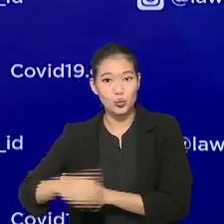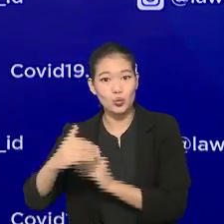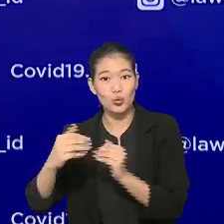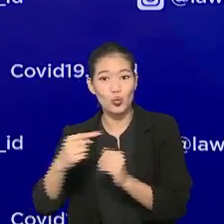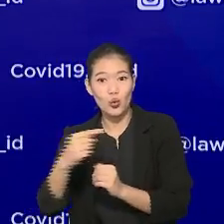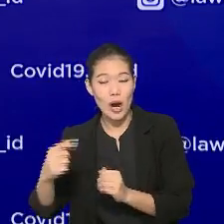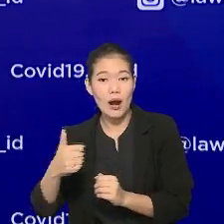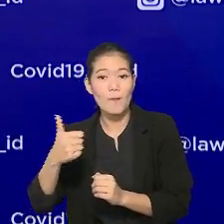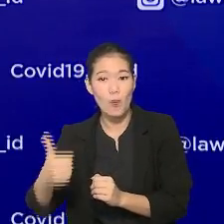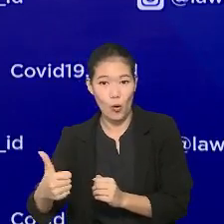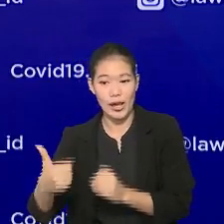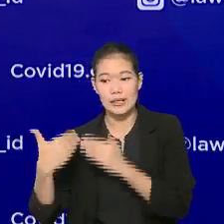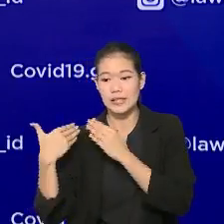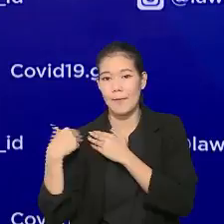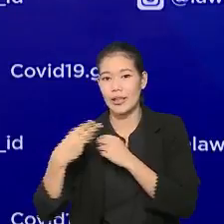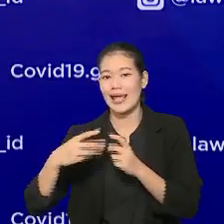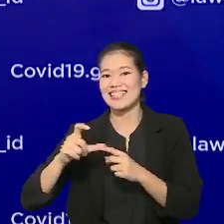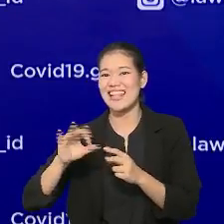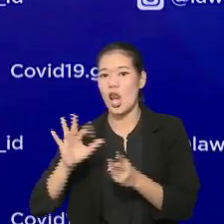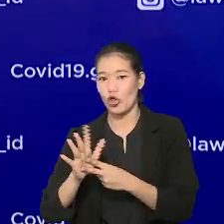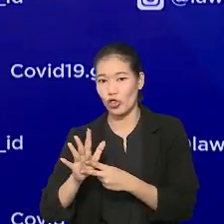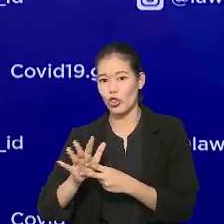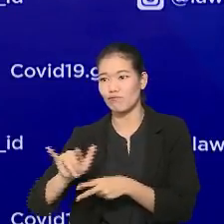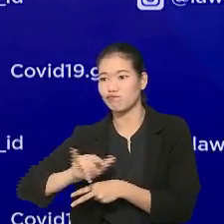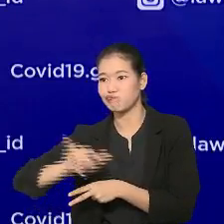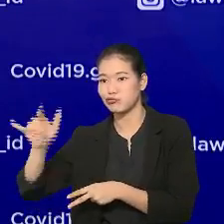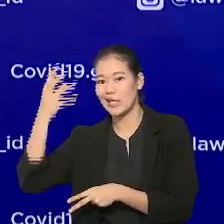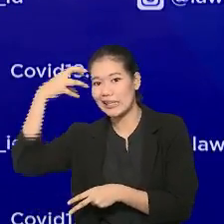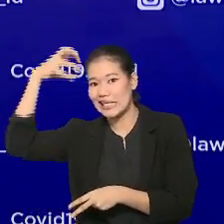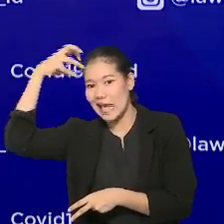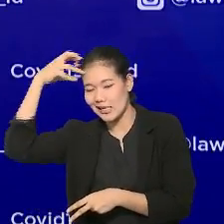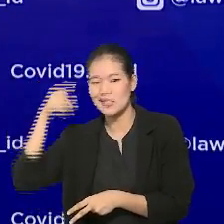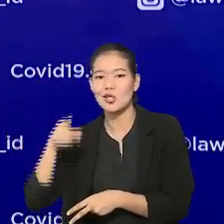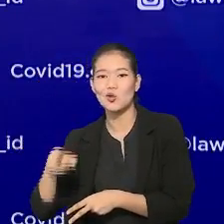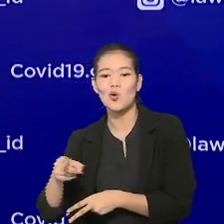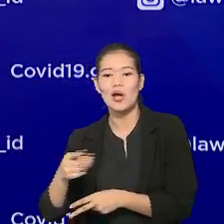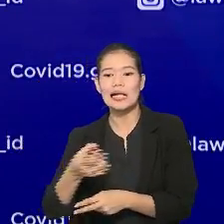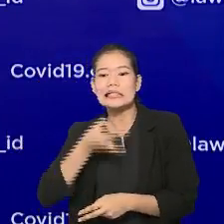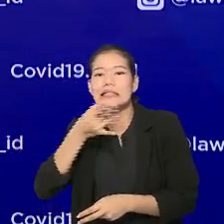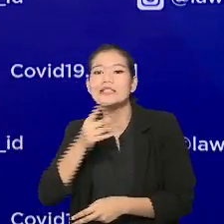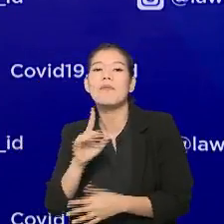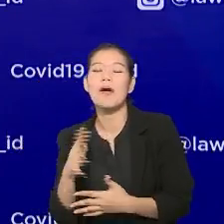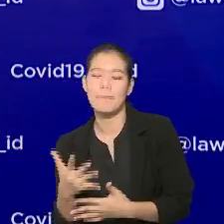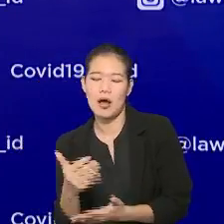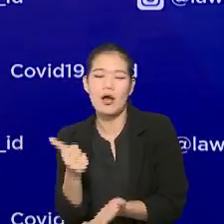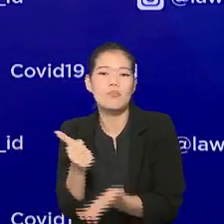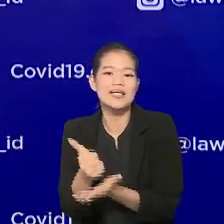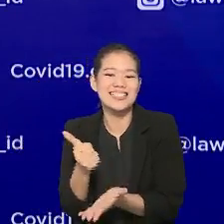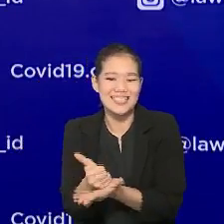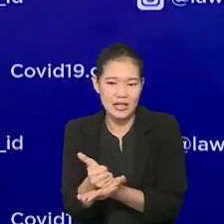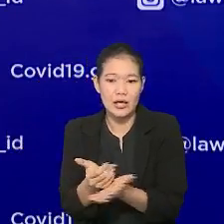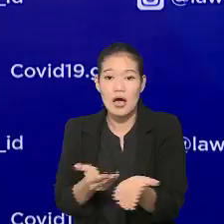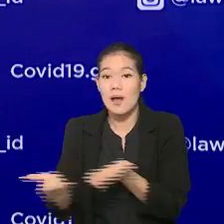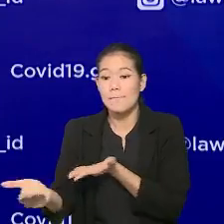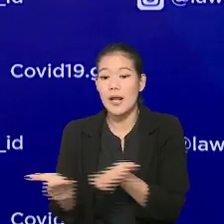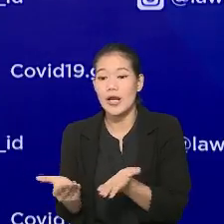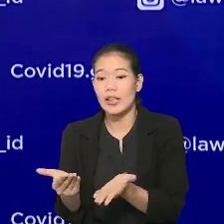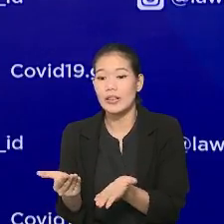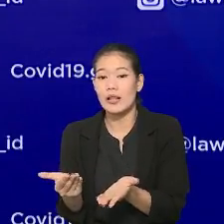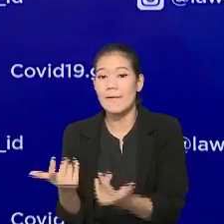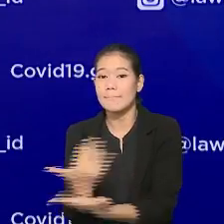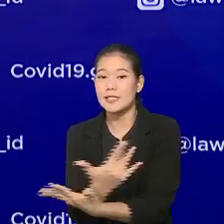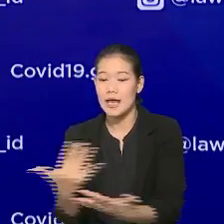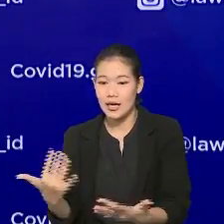atas yang melakukan tugas kenegaraan semata-mata adalah untuk memastikan pelayanan publik